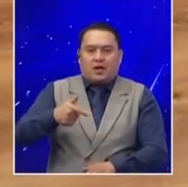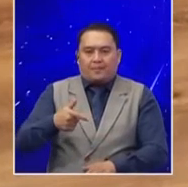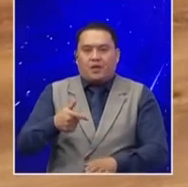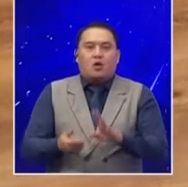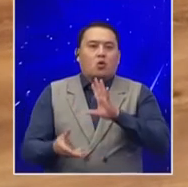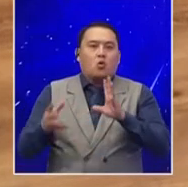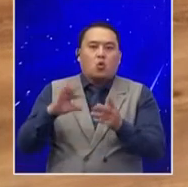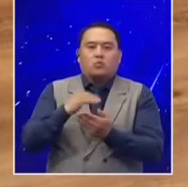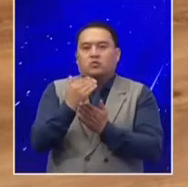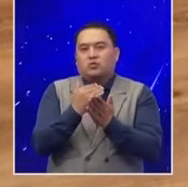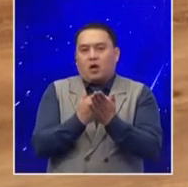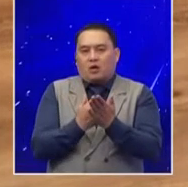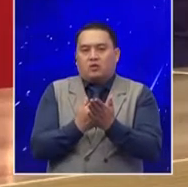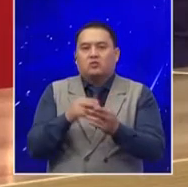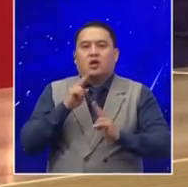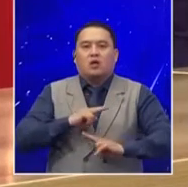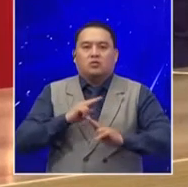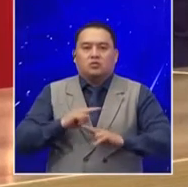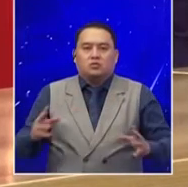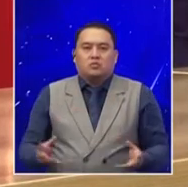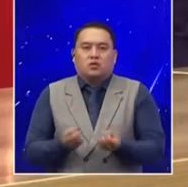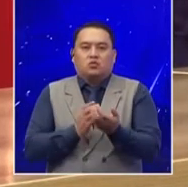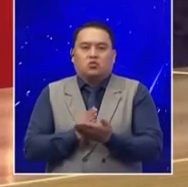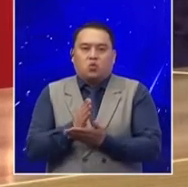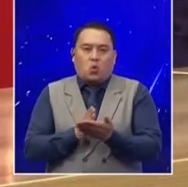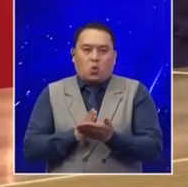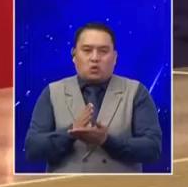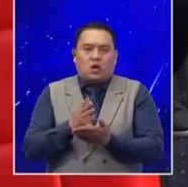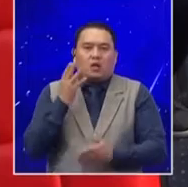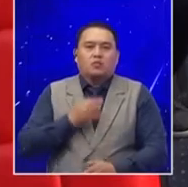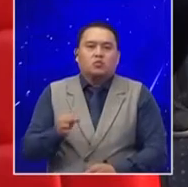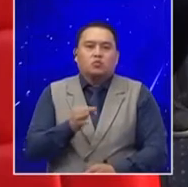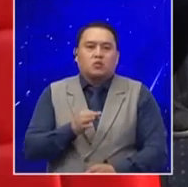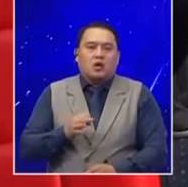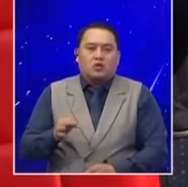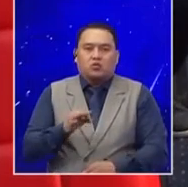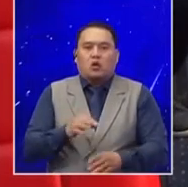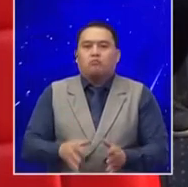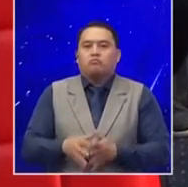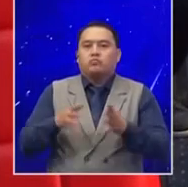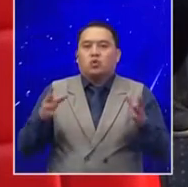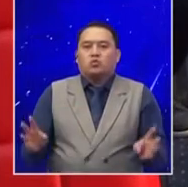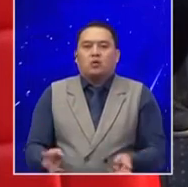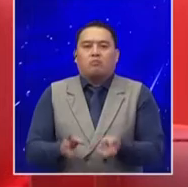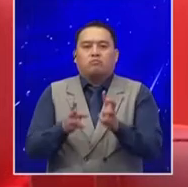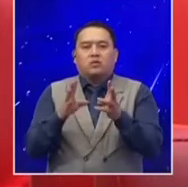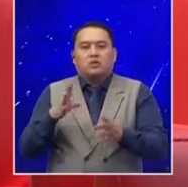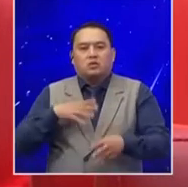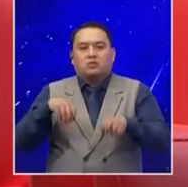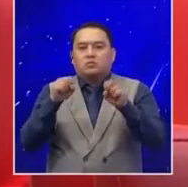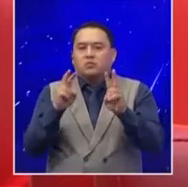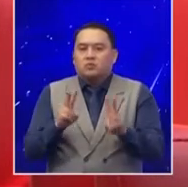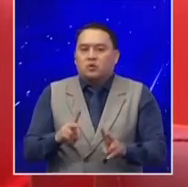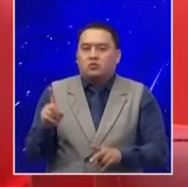тенге. Такую статистику привели сотрудники департамента ПЧС на брифинге в ЖТСУ «Медиа». Большинство